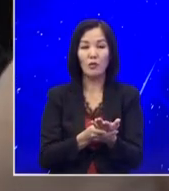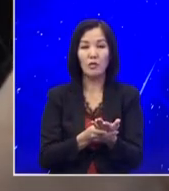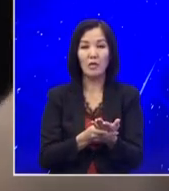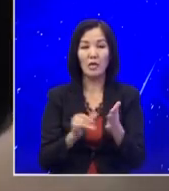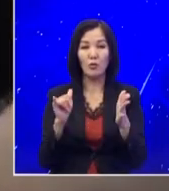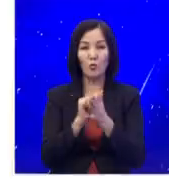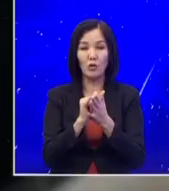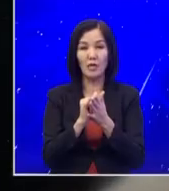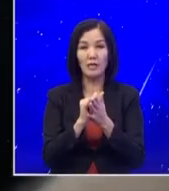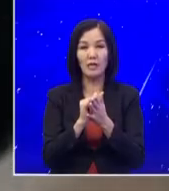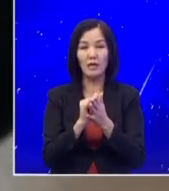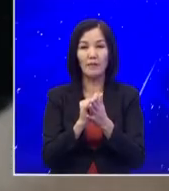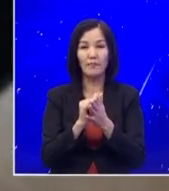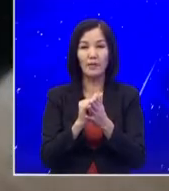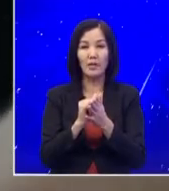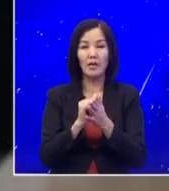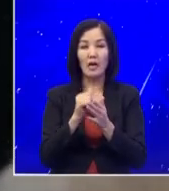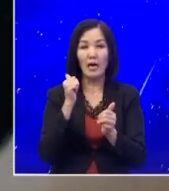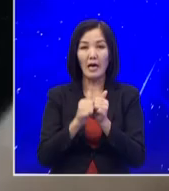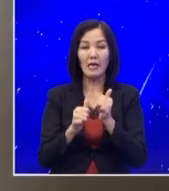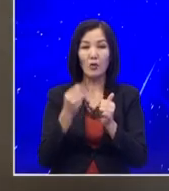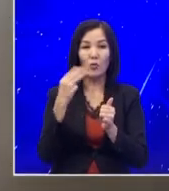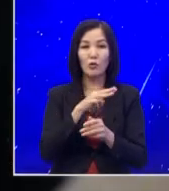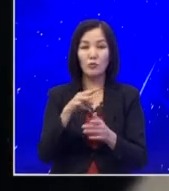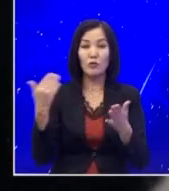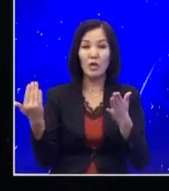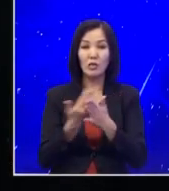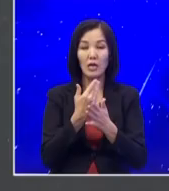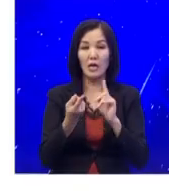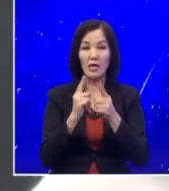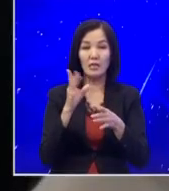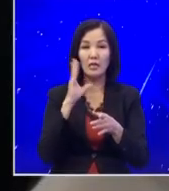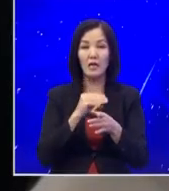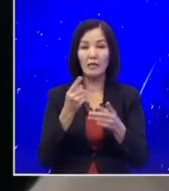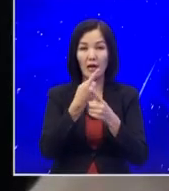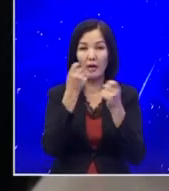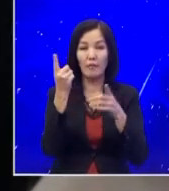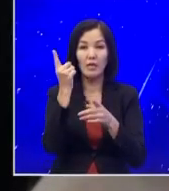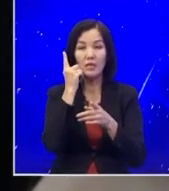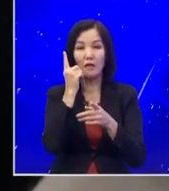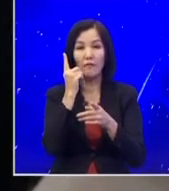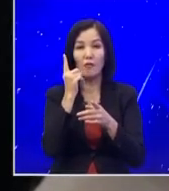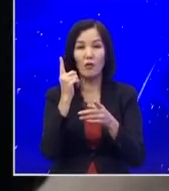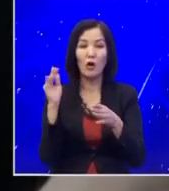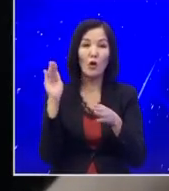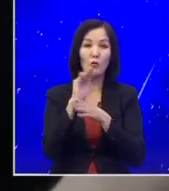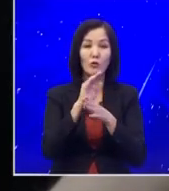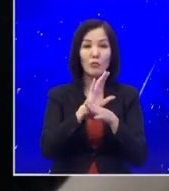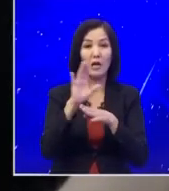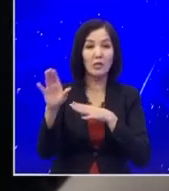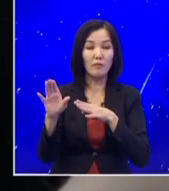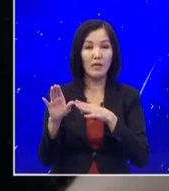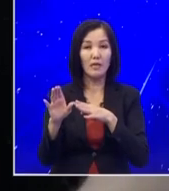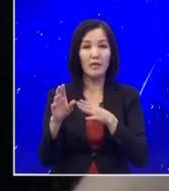орнатылған. Сенсордағы мәліметтер әр жарты сағат сайын жаңарып тұрады. Ақпарат тікелей ұялы телефондағы арнайы қосымшаға жіберіледі.